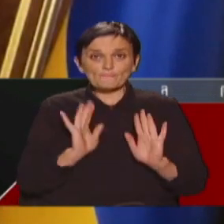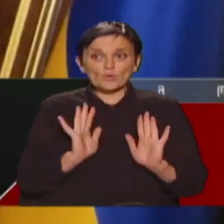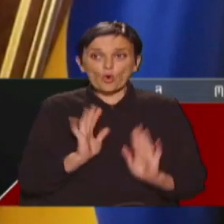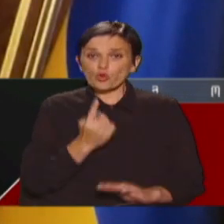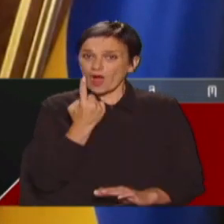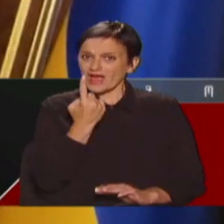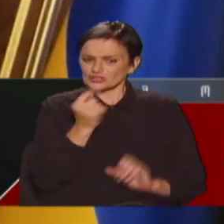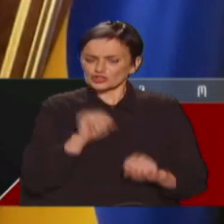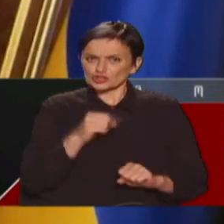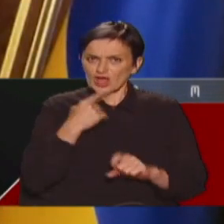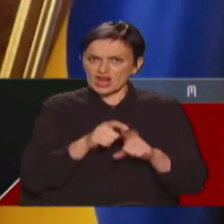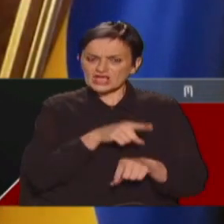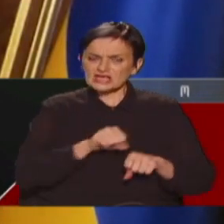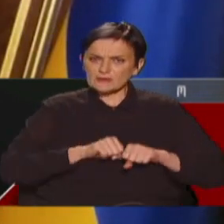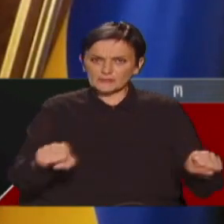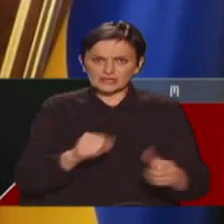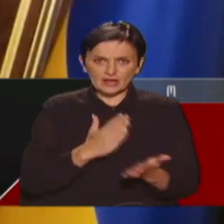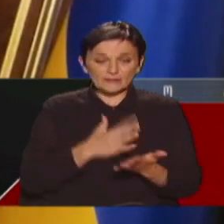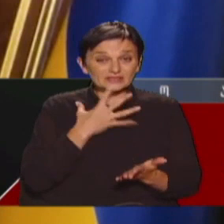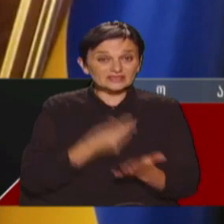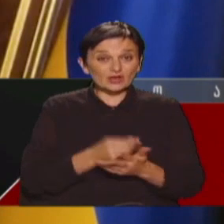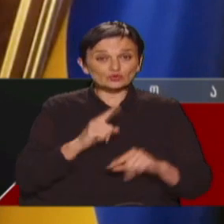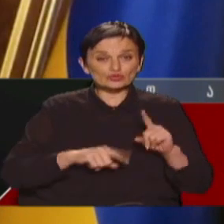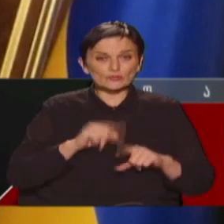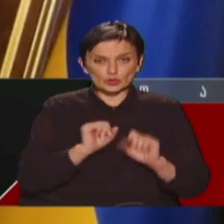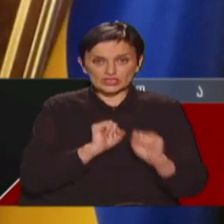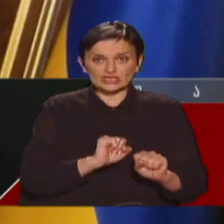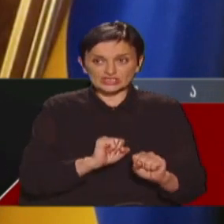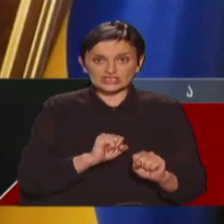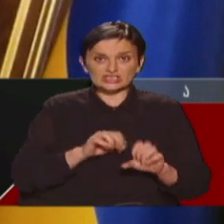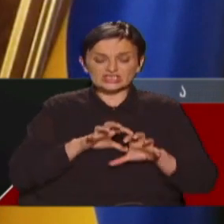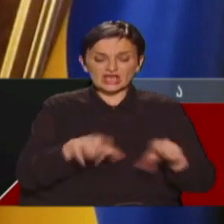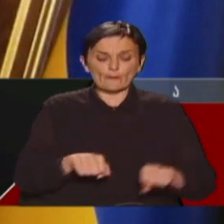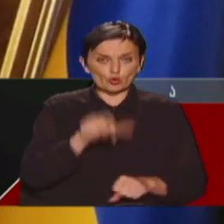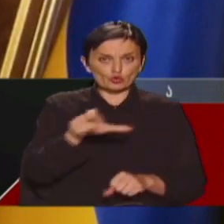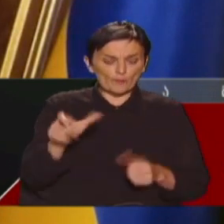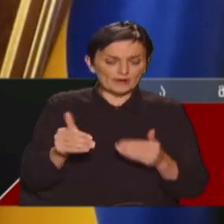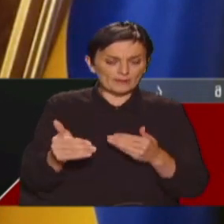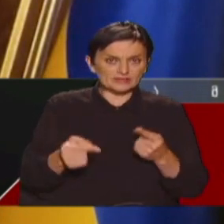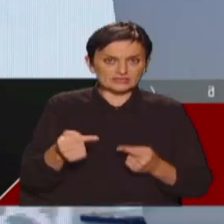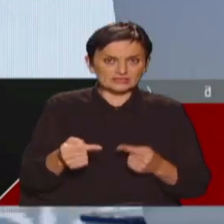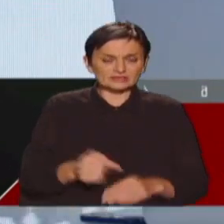erti sheizleba itqvas. Isini gmirebi arian da sakutar samshoblos itsavdnen damqoblebisgan.